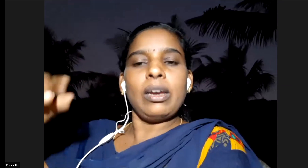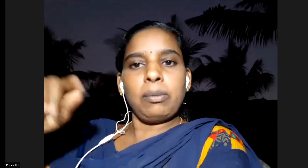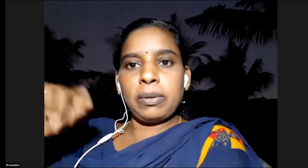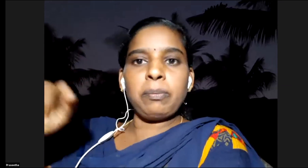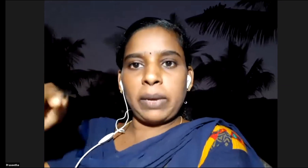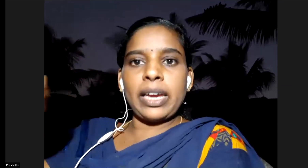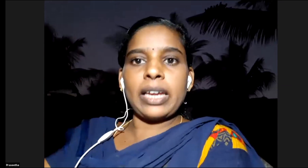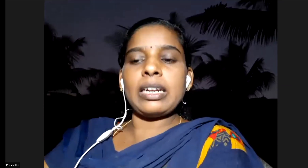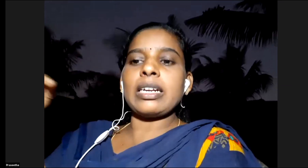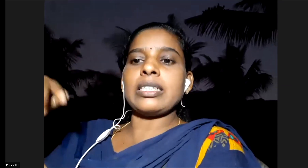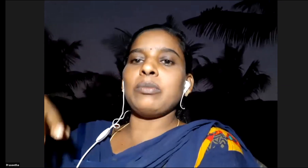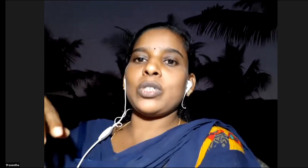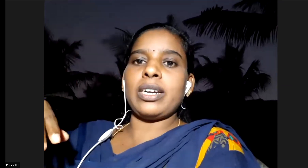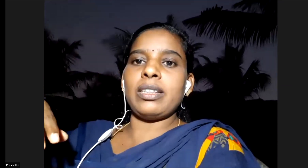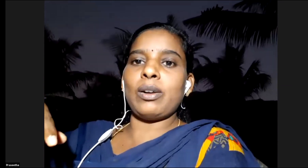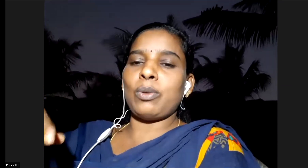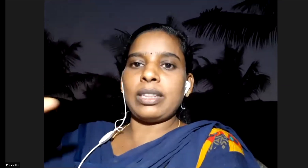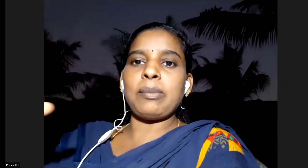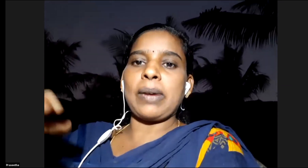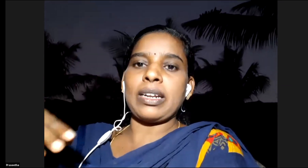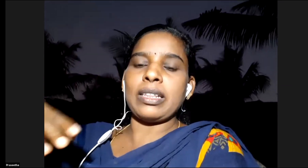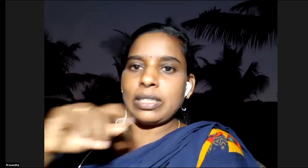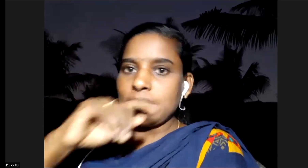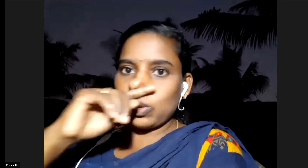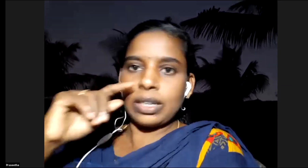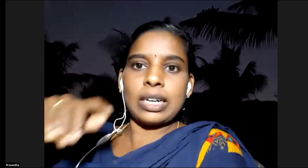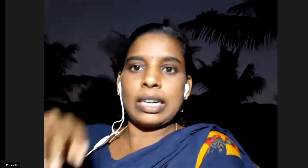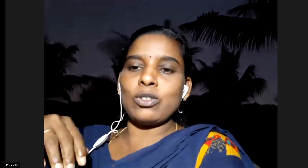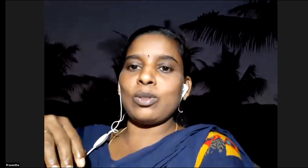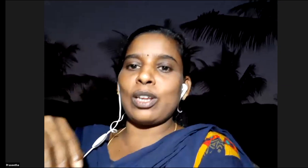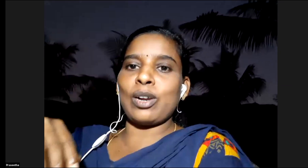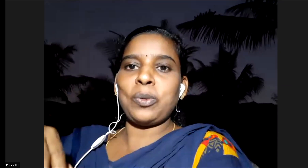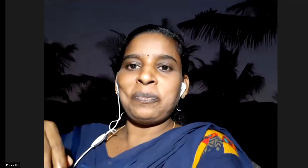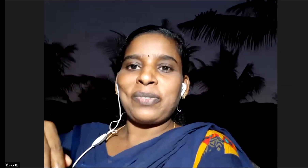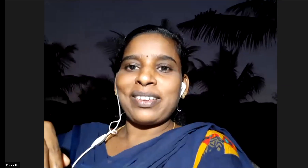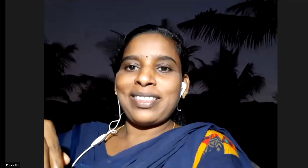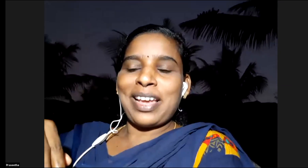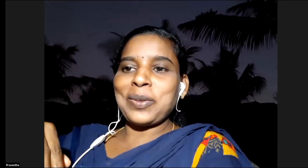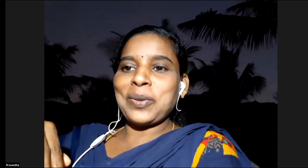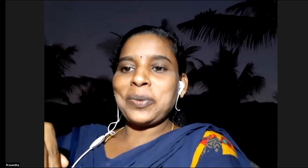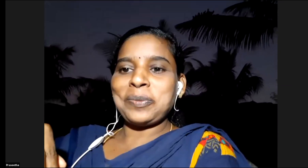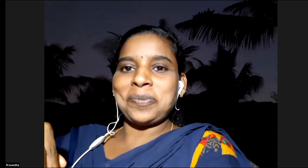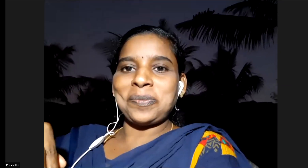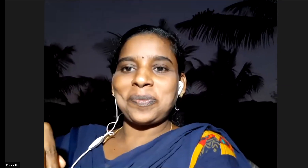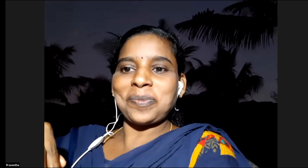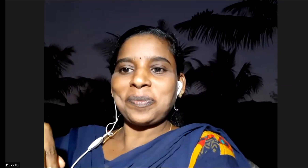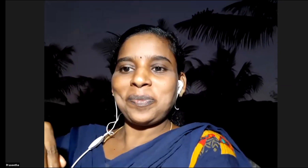അവര് പേര് തന്നെ കഷ്ടി മുഷ്ടി എഴുതേ ഉള്ളൂ. അനിതമ്മ പറഞ്ഞത് വെച്ച് ഞാനൊന്ന് കണ്ടിന്യൂ ചെയ്തേ ഉള്ളൂ. താങ്ക് യു